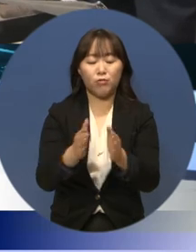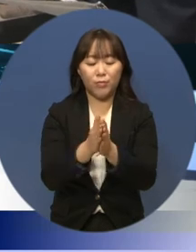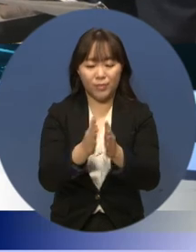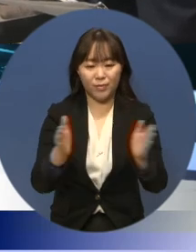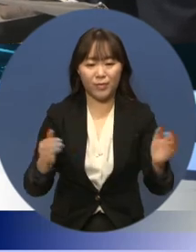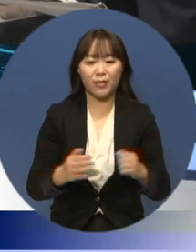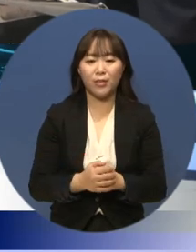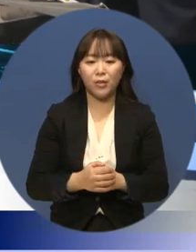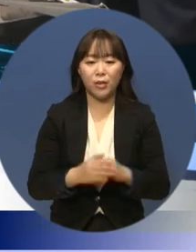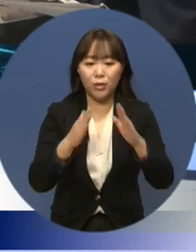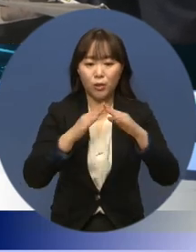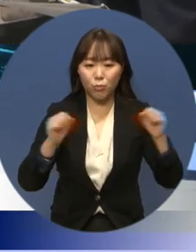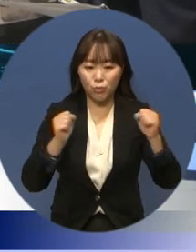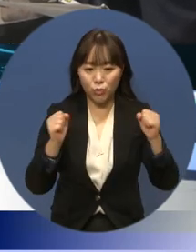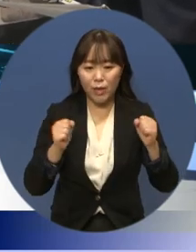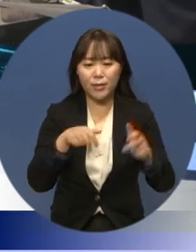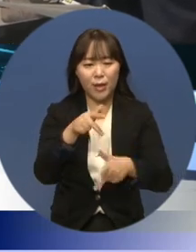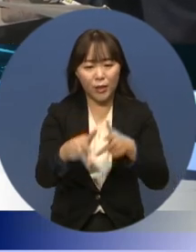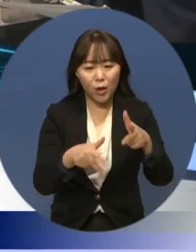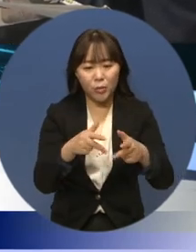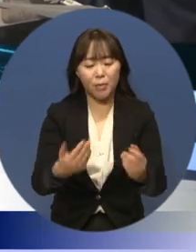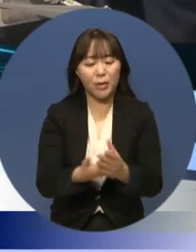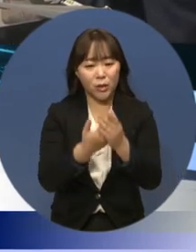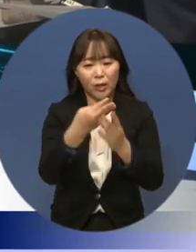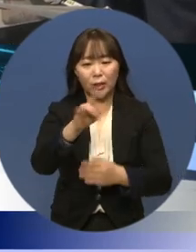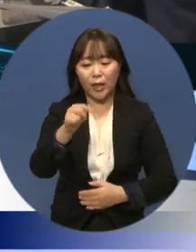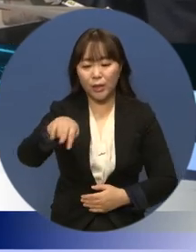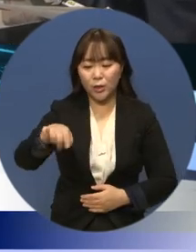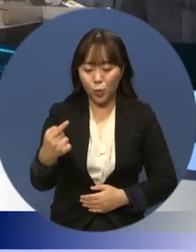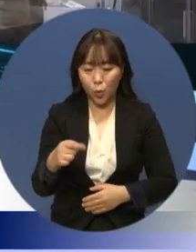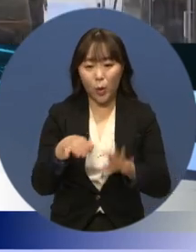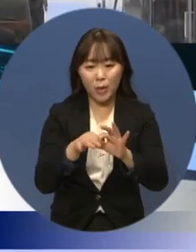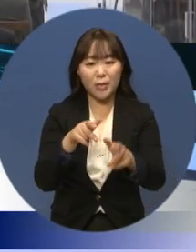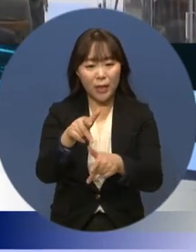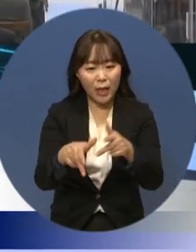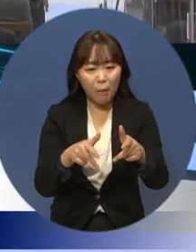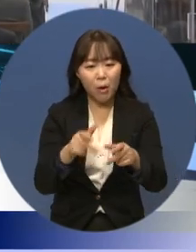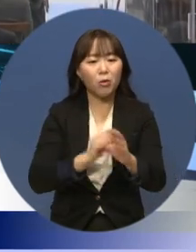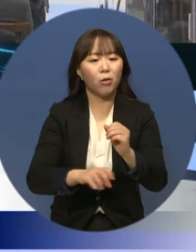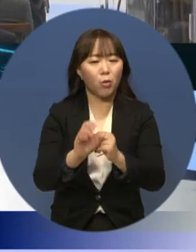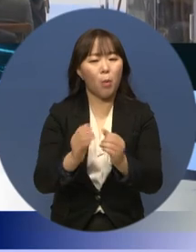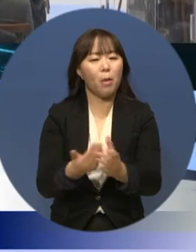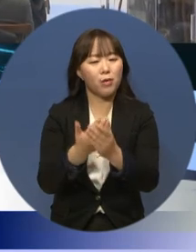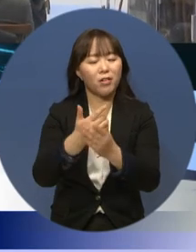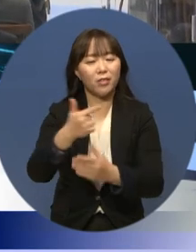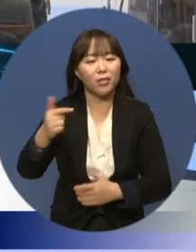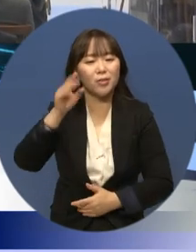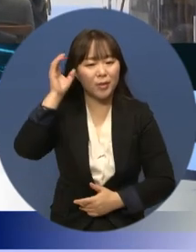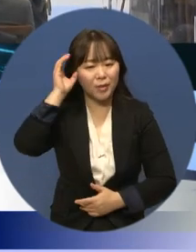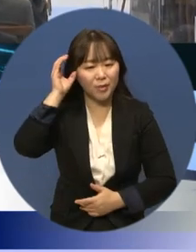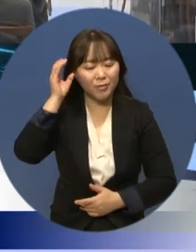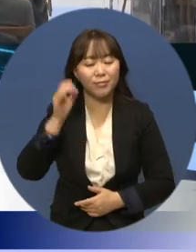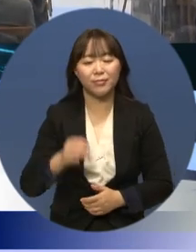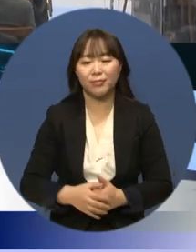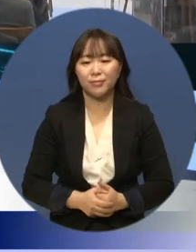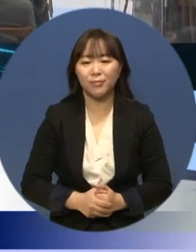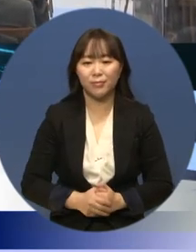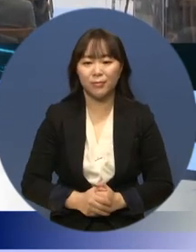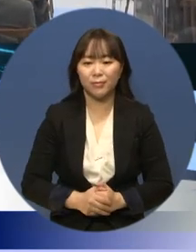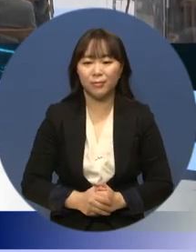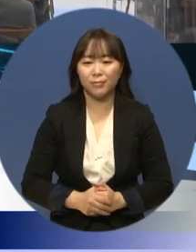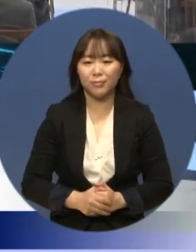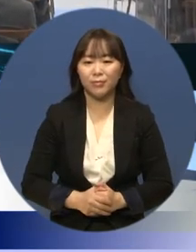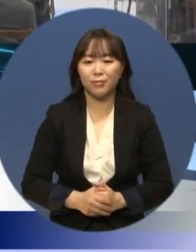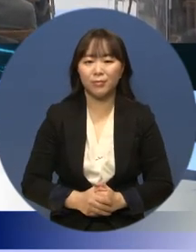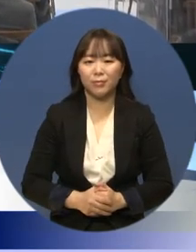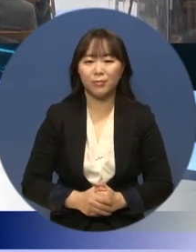출범했습니다. 전북이 주력 산업으로 육성해온 탄소 산업이 탄력을 받을 것으로 기대되는데요. 보도에 정화영